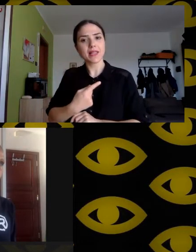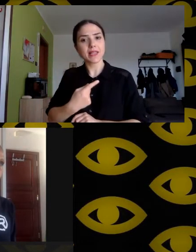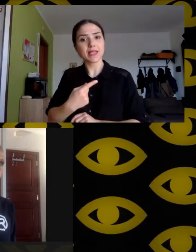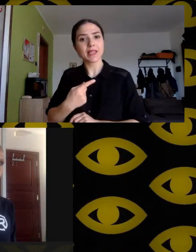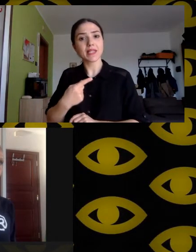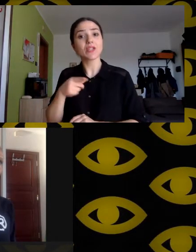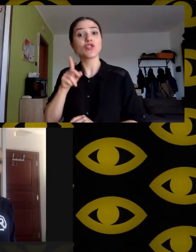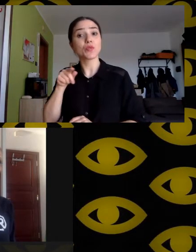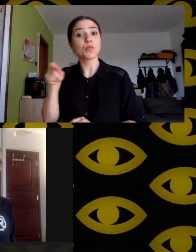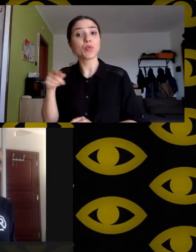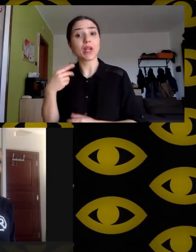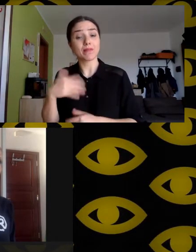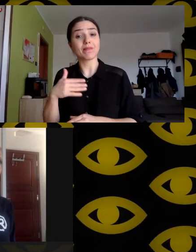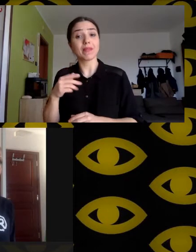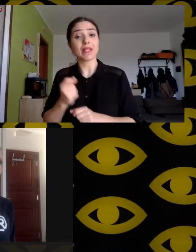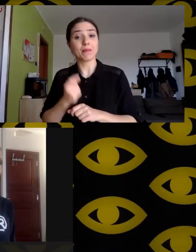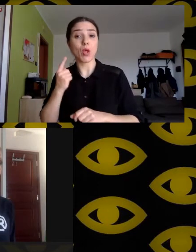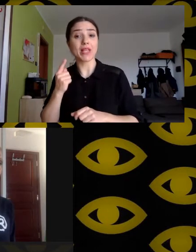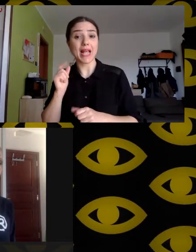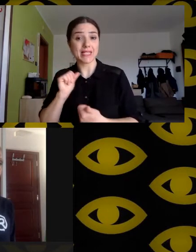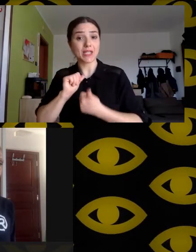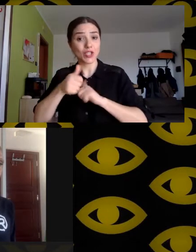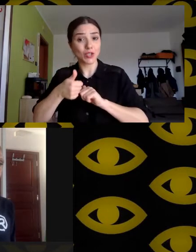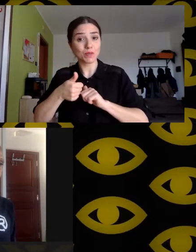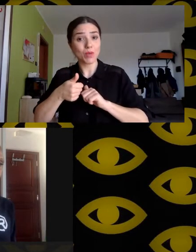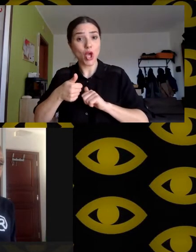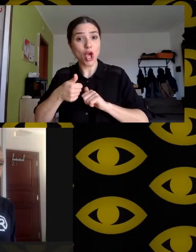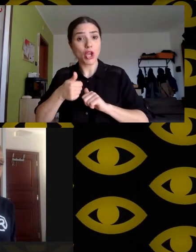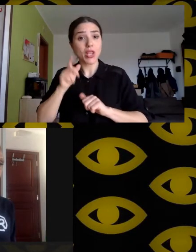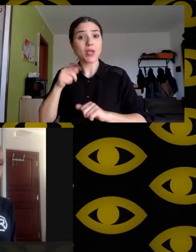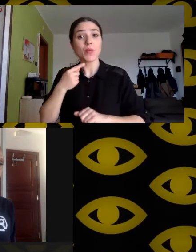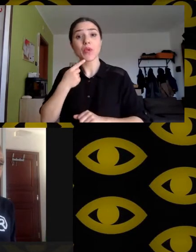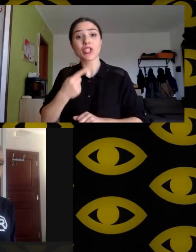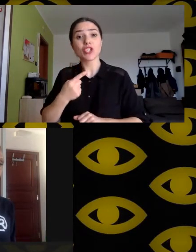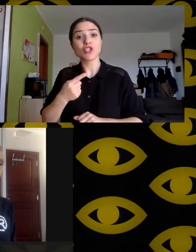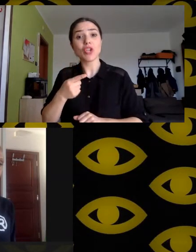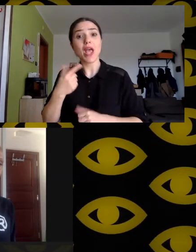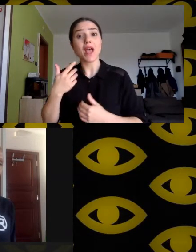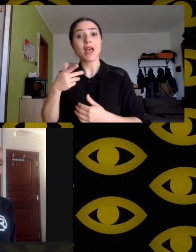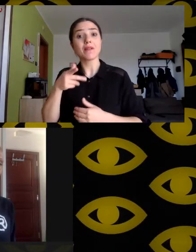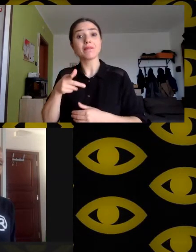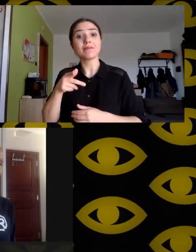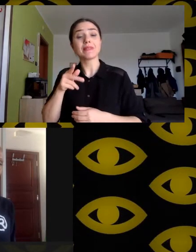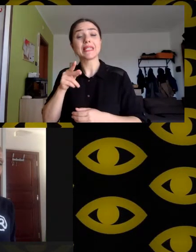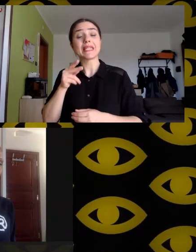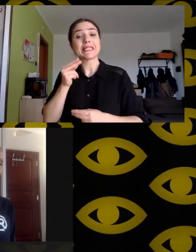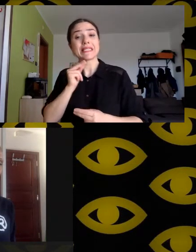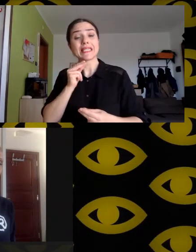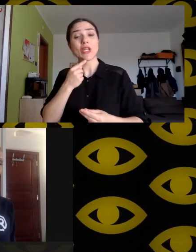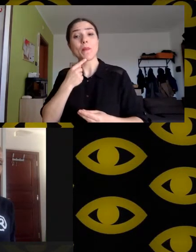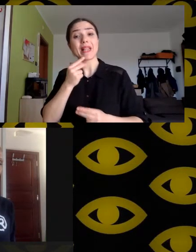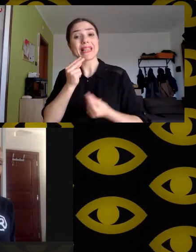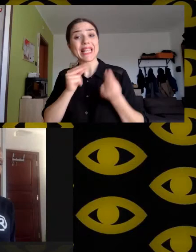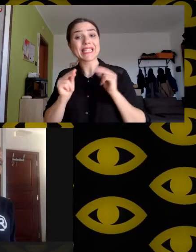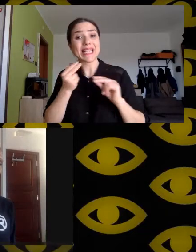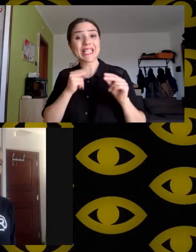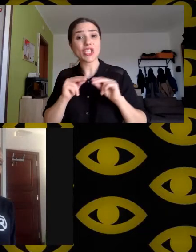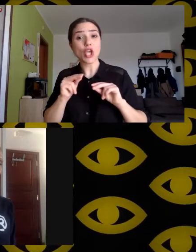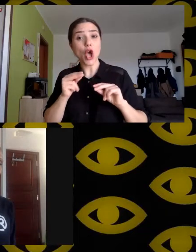lei l'importanza dello sport, e adesso dice che descrivere le tecniche motorie non è facile da comunicare. Quindi